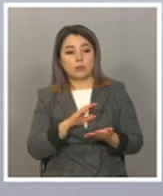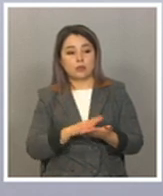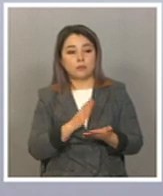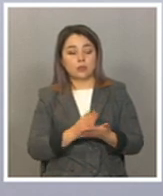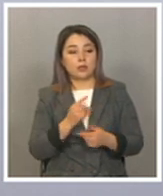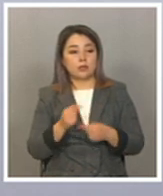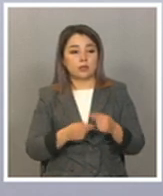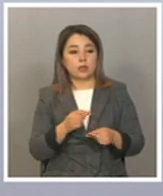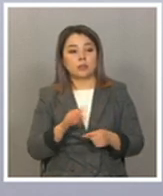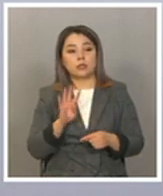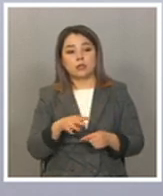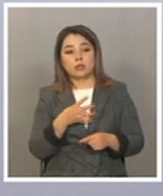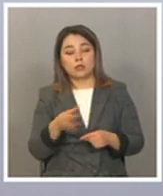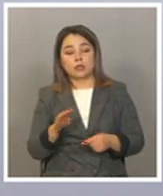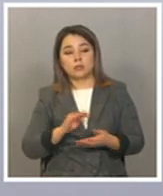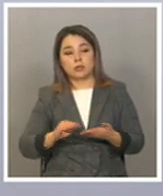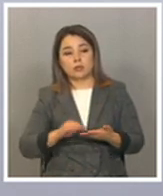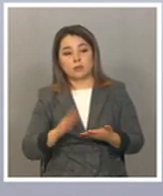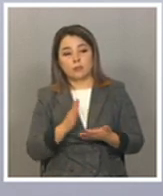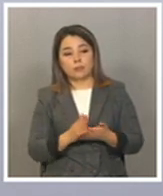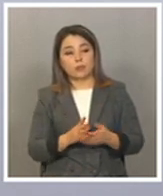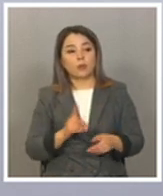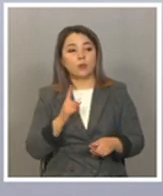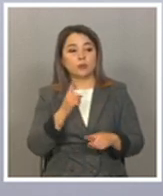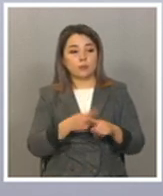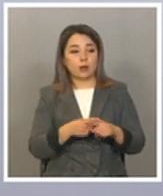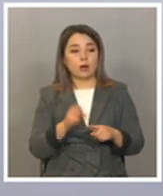келесі кестені құрамыз. Қоспадағы а